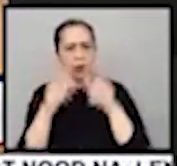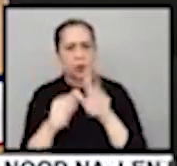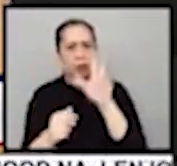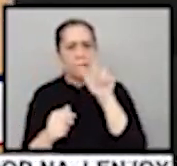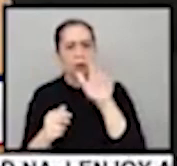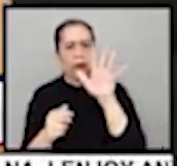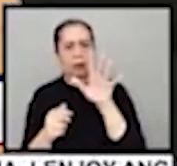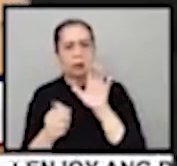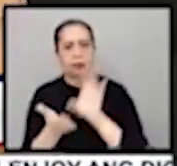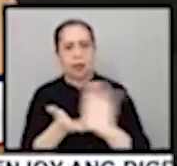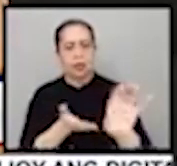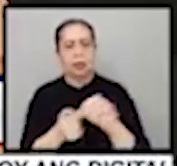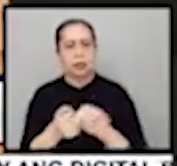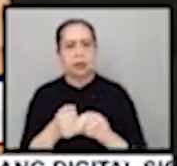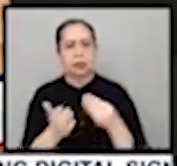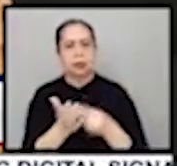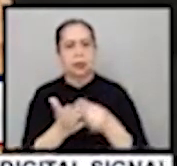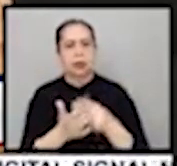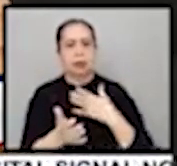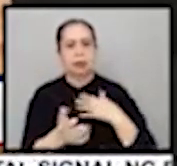cash. Pera ng partner ko yun.